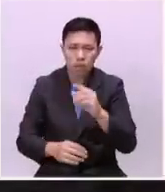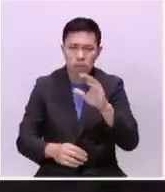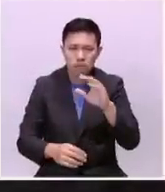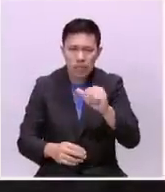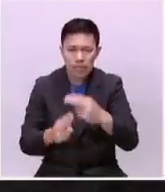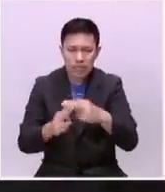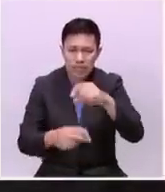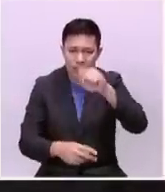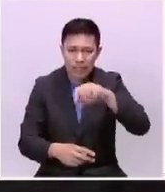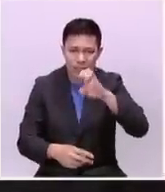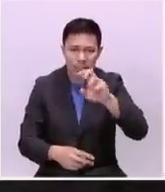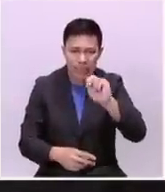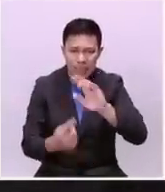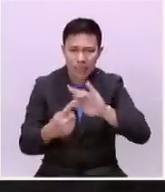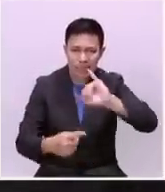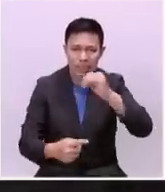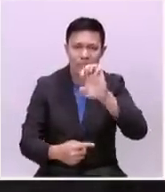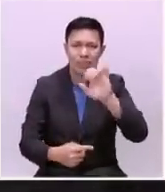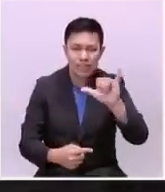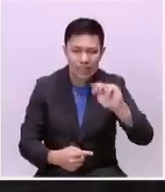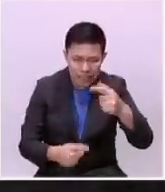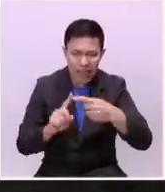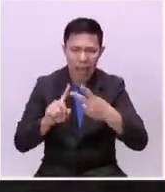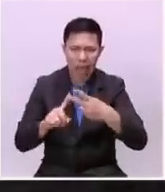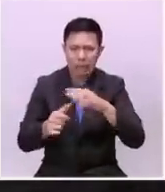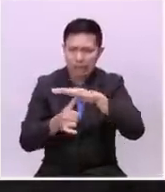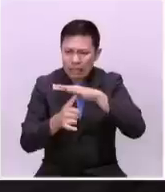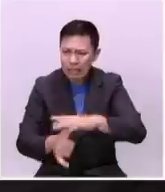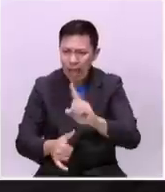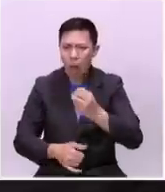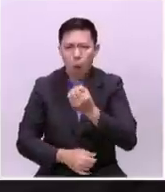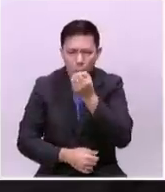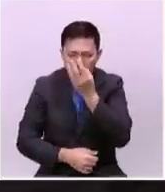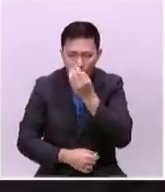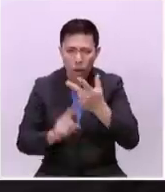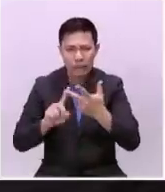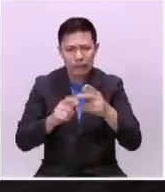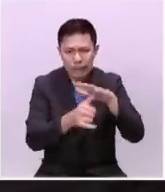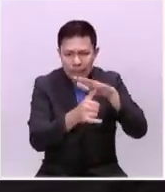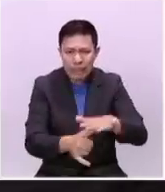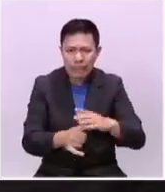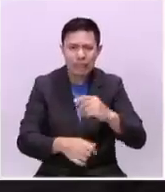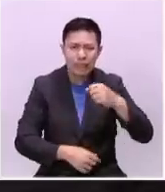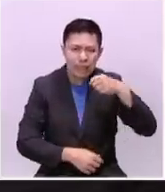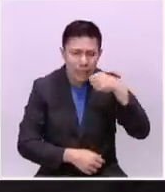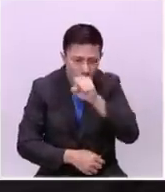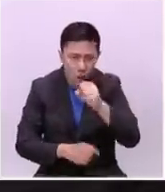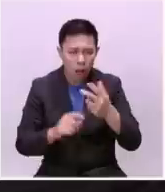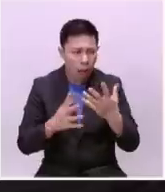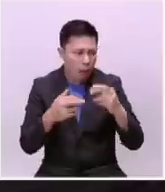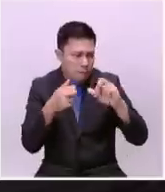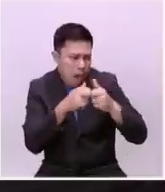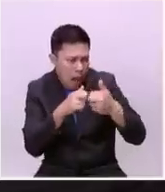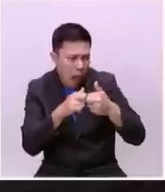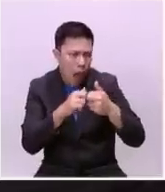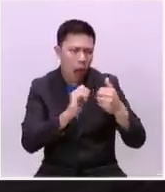ยกูการละเมิดสิทธิเสรีภาพในฮ่องกงรวมถึงการคุกคามไต้หวันแล้วก็การโจมตีทางไซเบอร์ต่อสหรัฐร